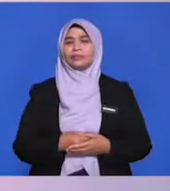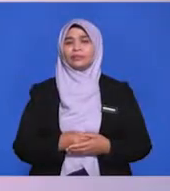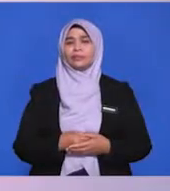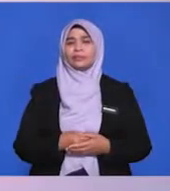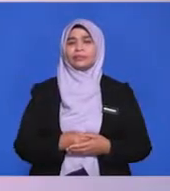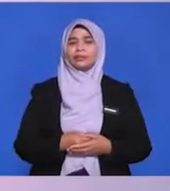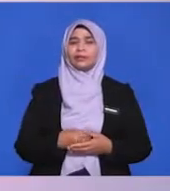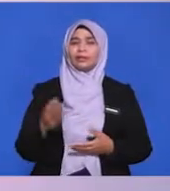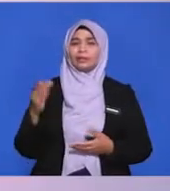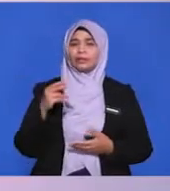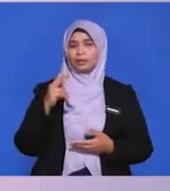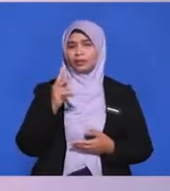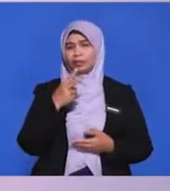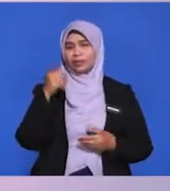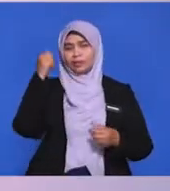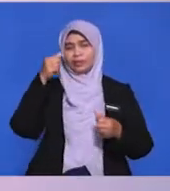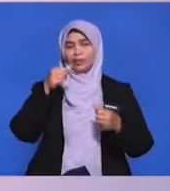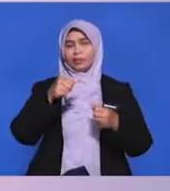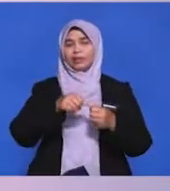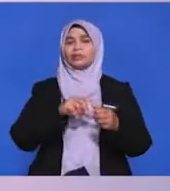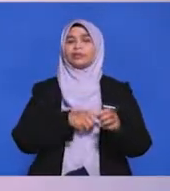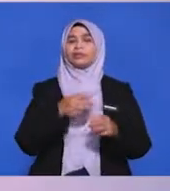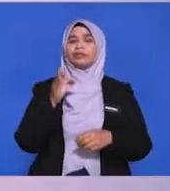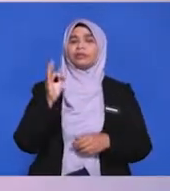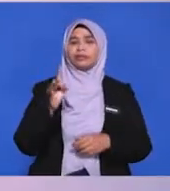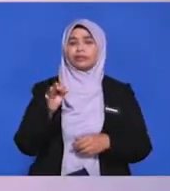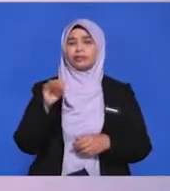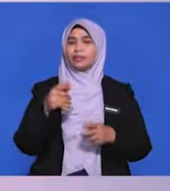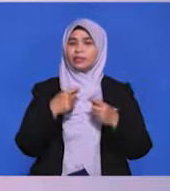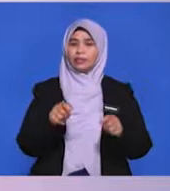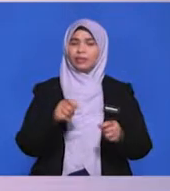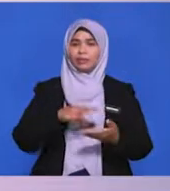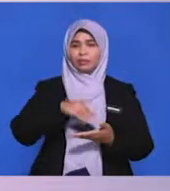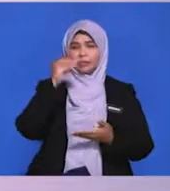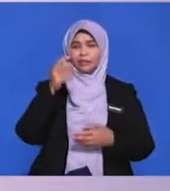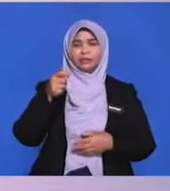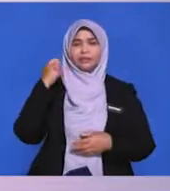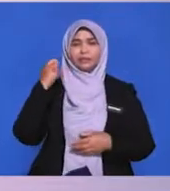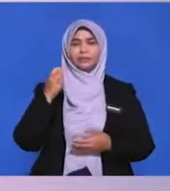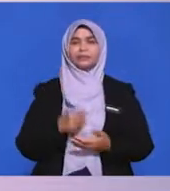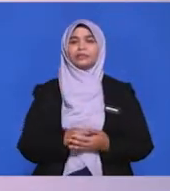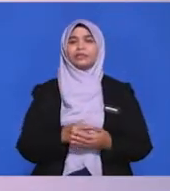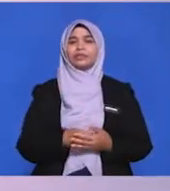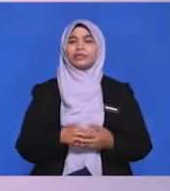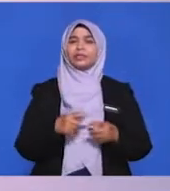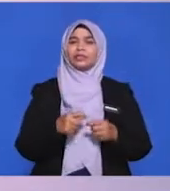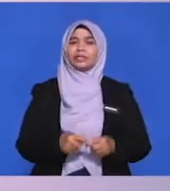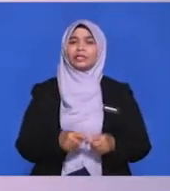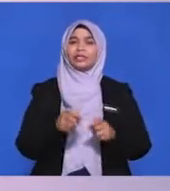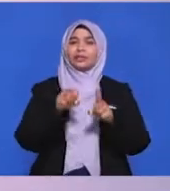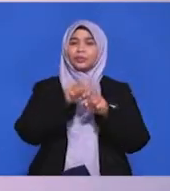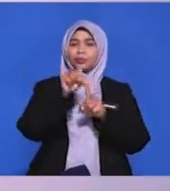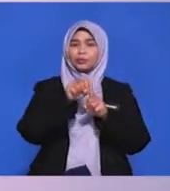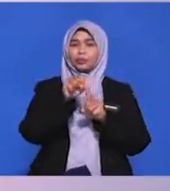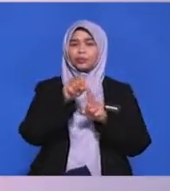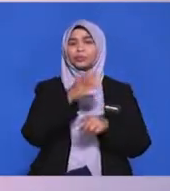ini Mari kita ingat semula faktor-faktor yang telah dipelajari tadi yaitu tekanan suhu